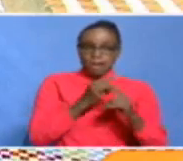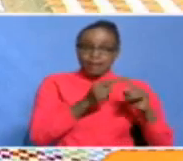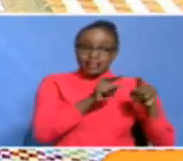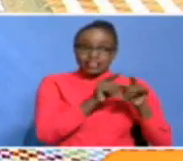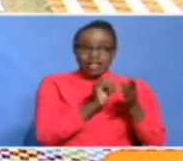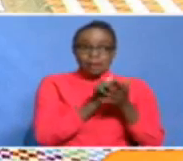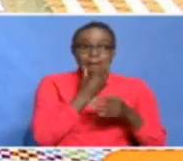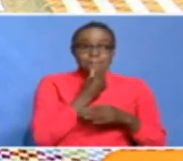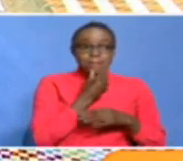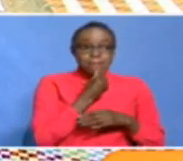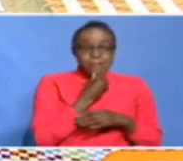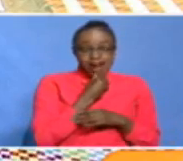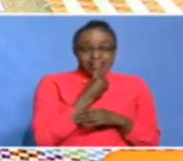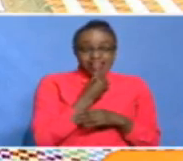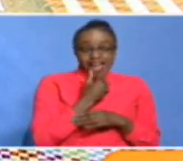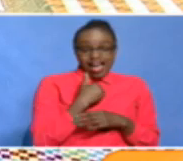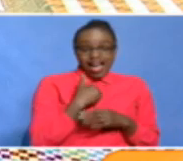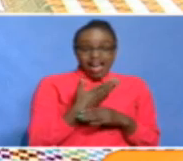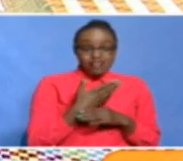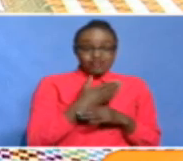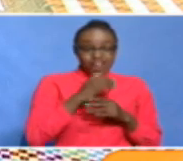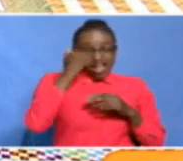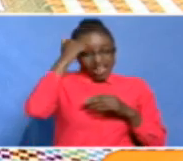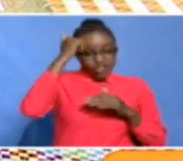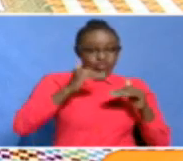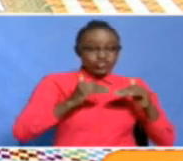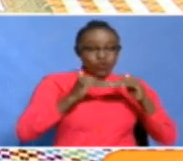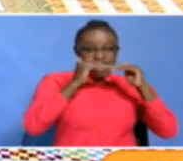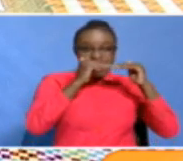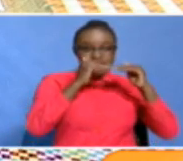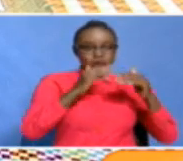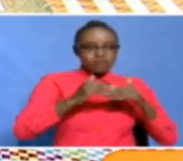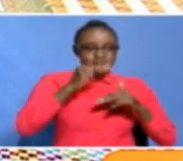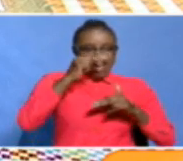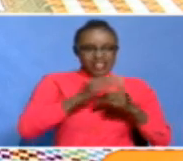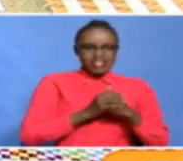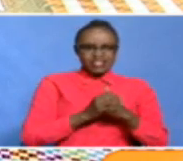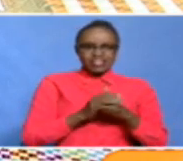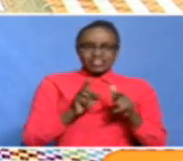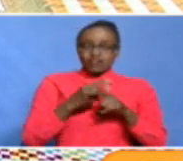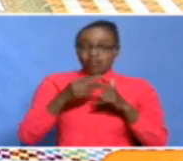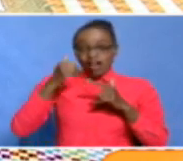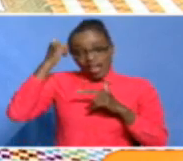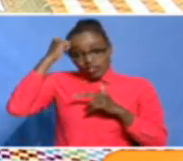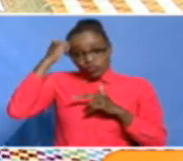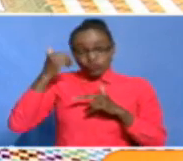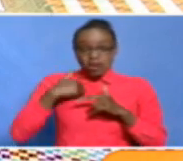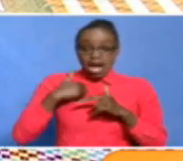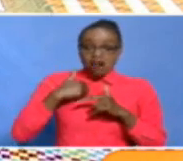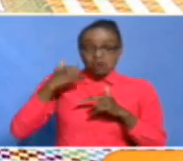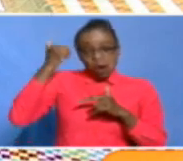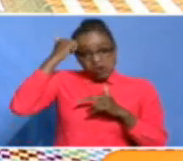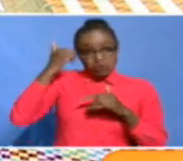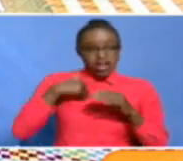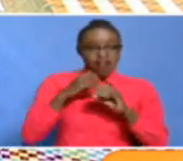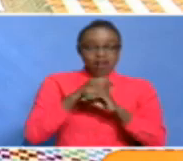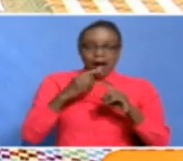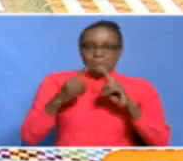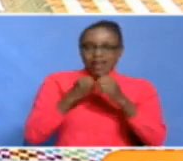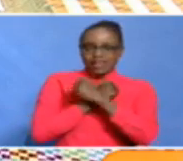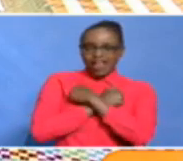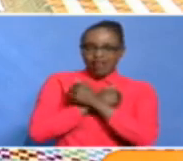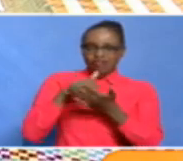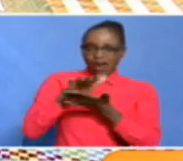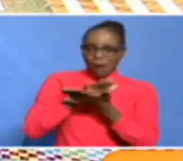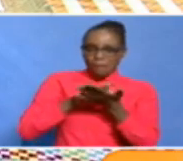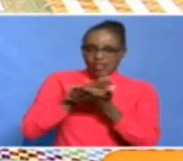wakiwa na elimu kupita wanawake, pia wanawakandamiza ndani ya majumba. Rashid, mimi una elimu huna. Penzi alifai kuwa